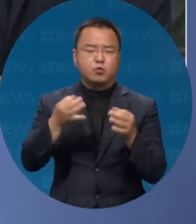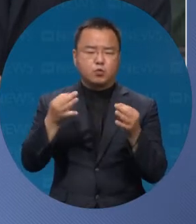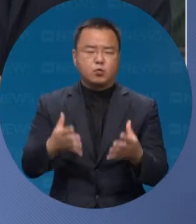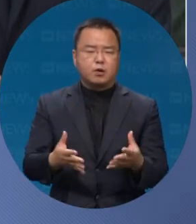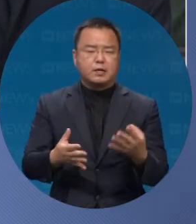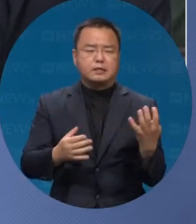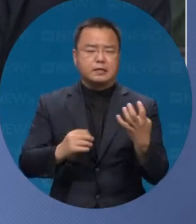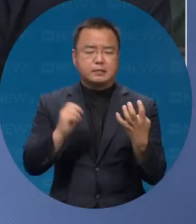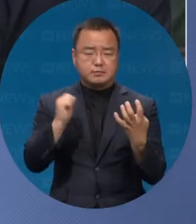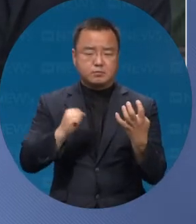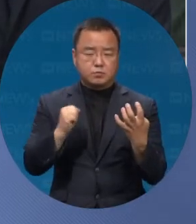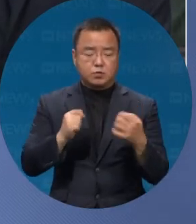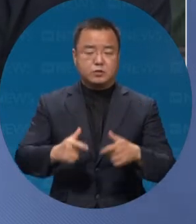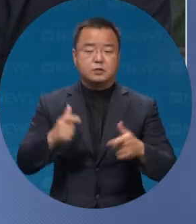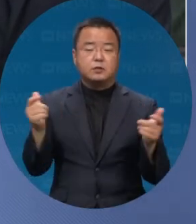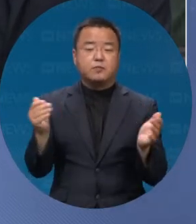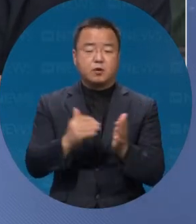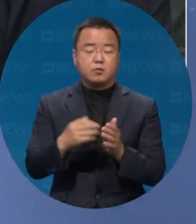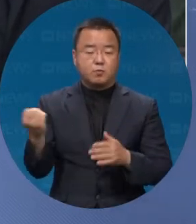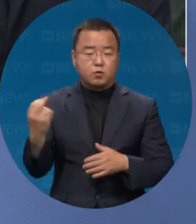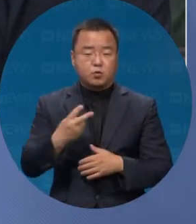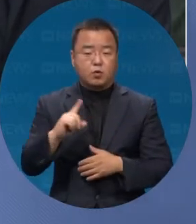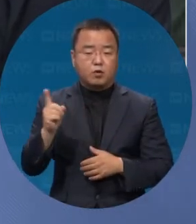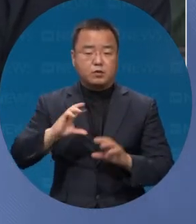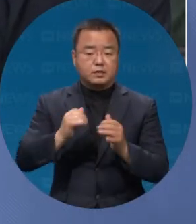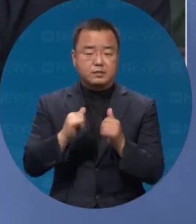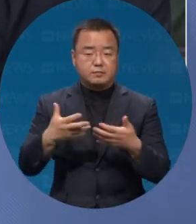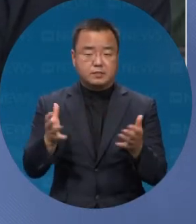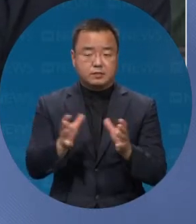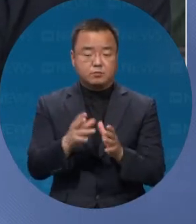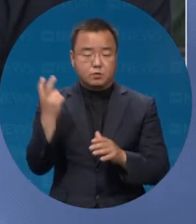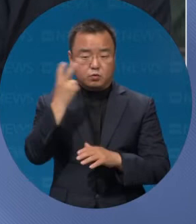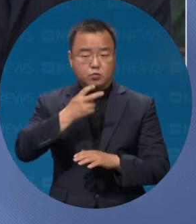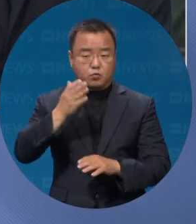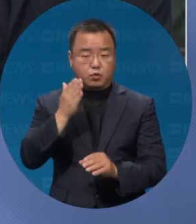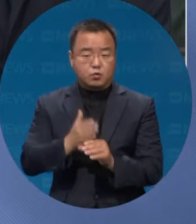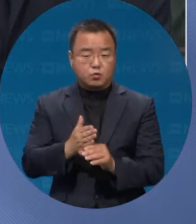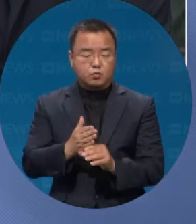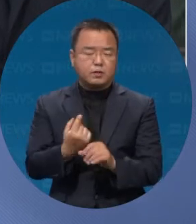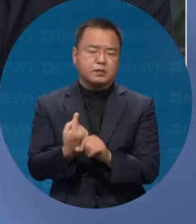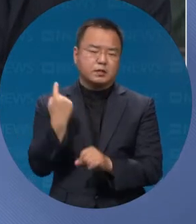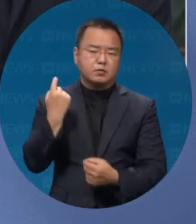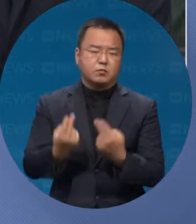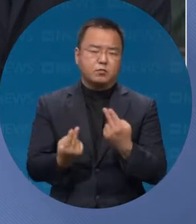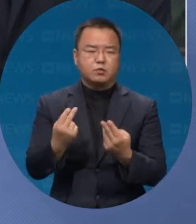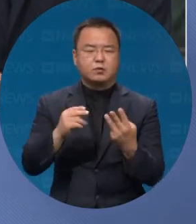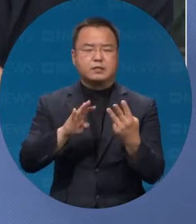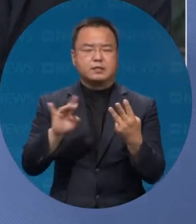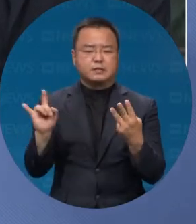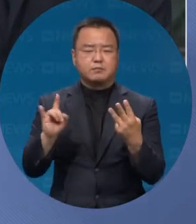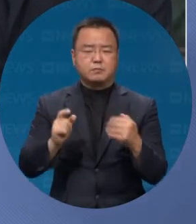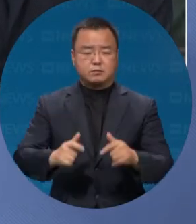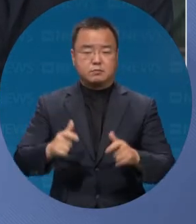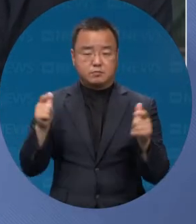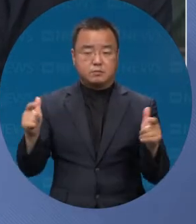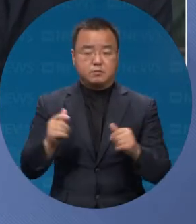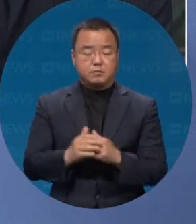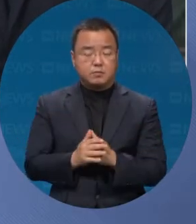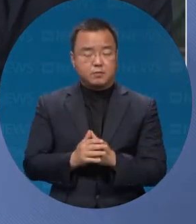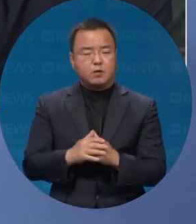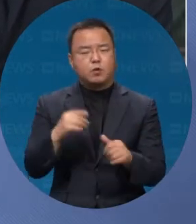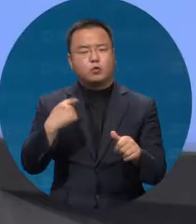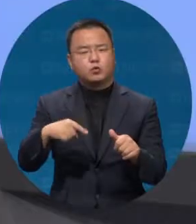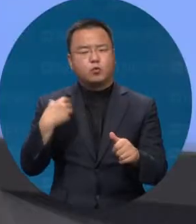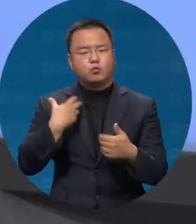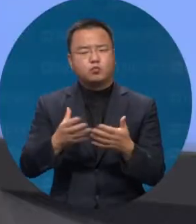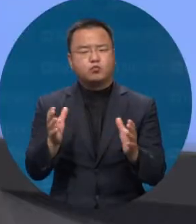증가했고 요 예 또한 시민단체의 자체 조사에서도 지난해보다 3배 넘게 늘어난 것으로 확인됐습니다 예 교육부는 사이버폭력